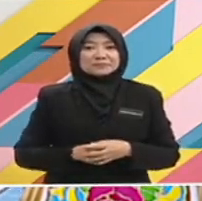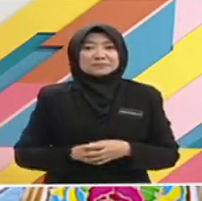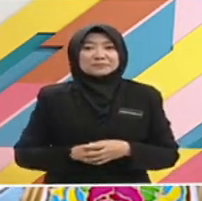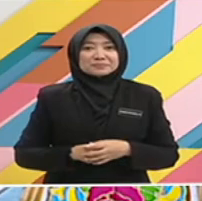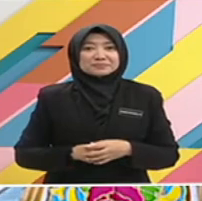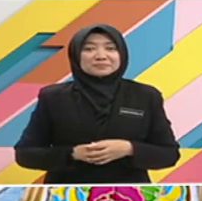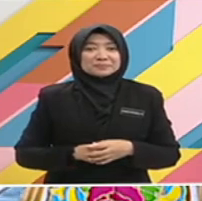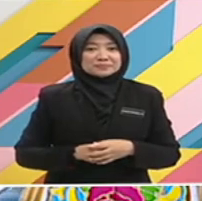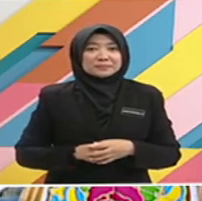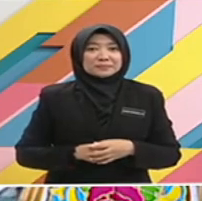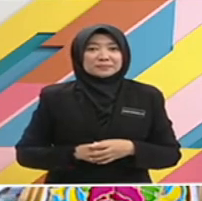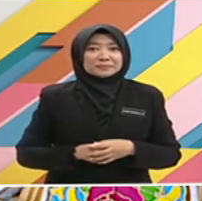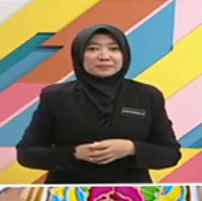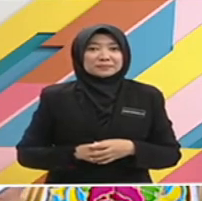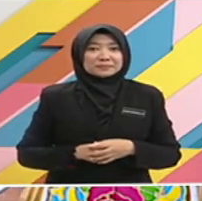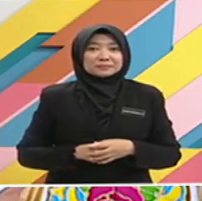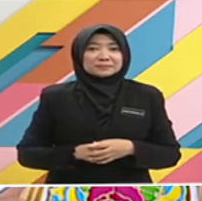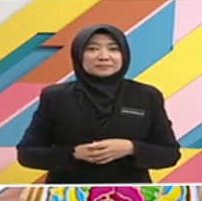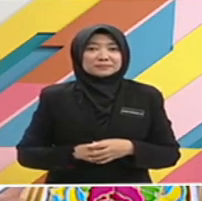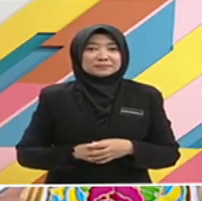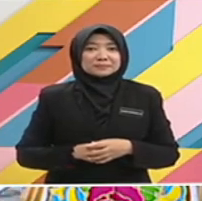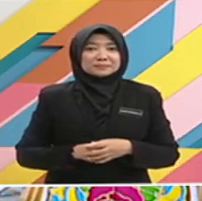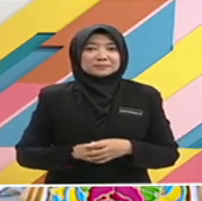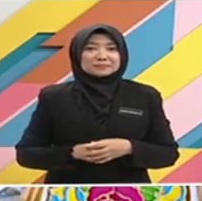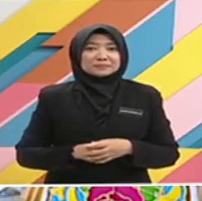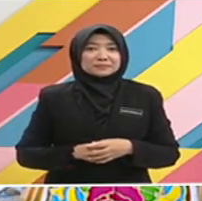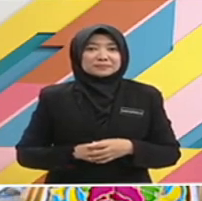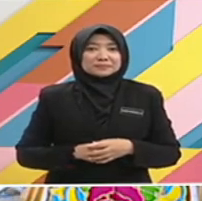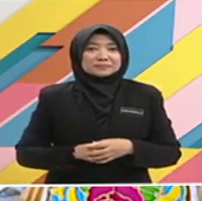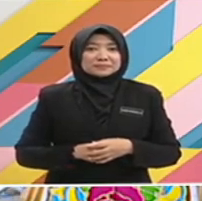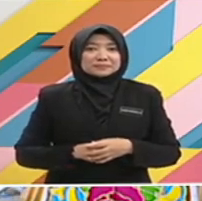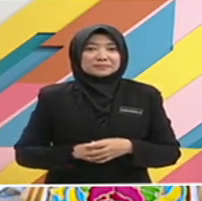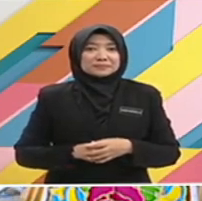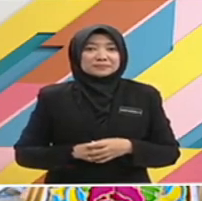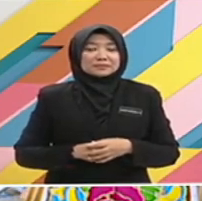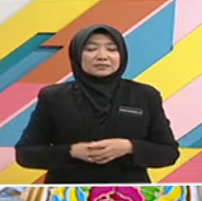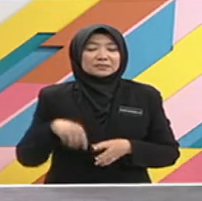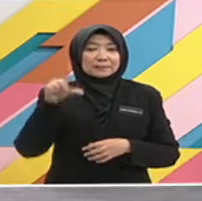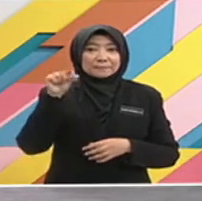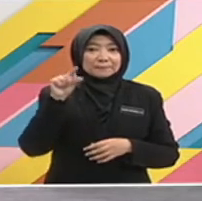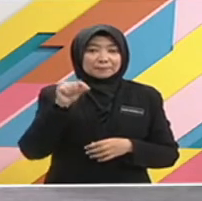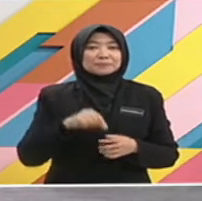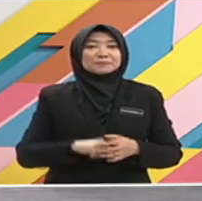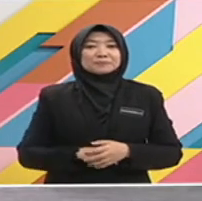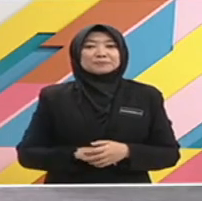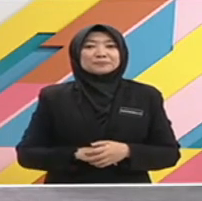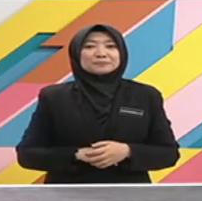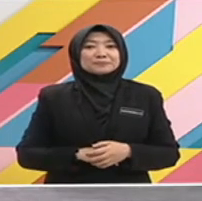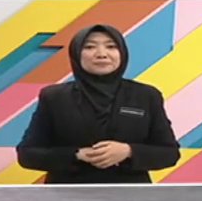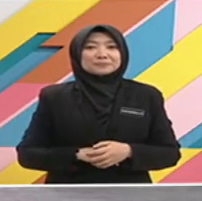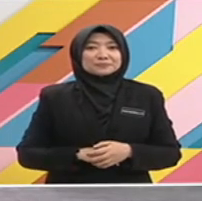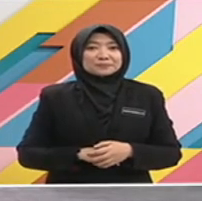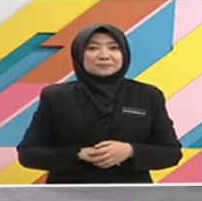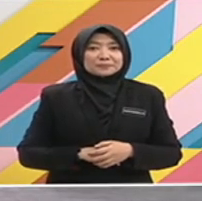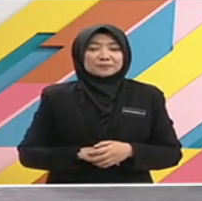Okay. Ada rakam kan? Untuk Nisa, untuk saya. Kita akan gam sama-sama. Kita akan gam sama-sama. Macam